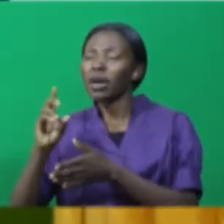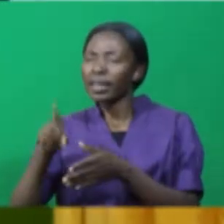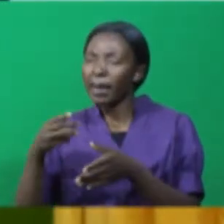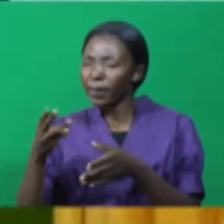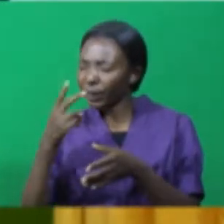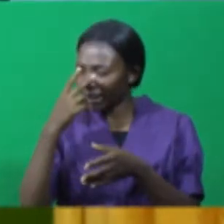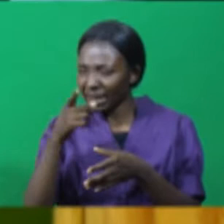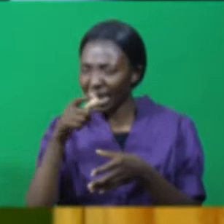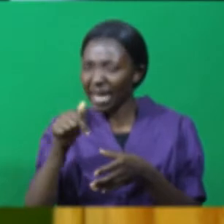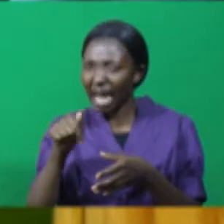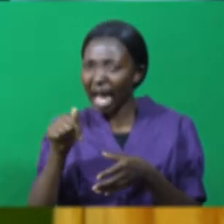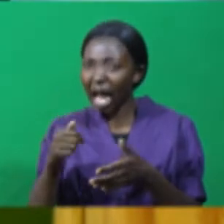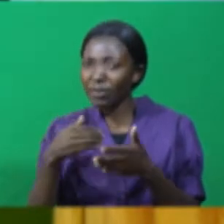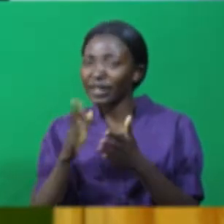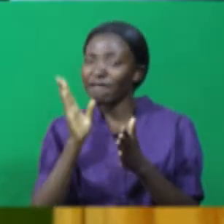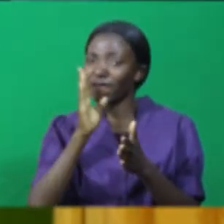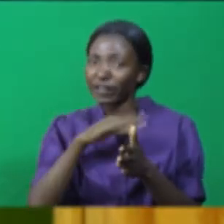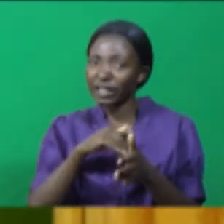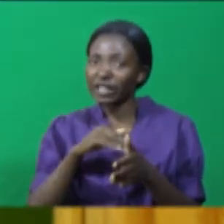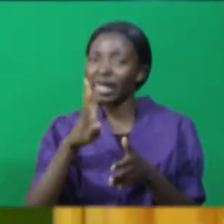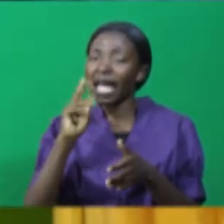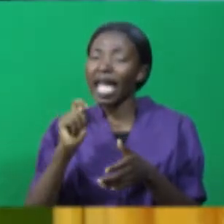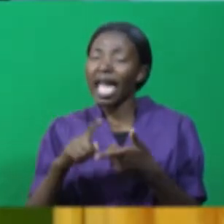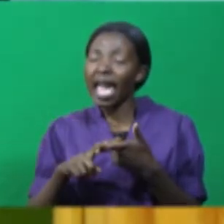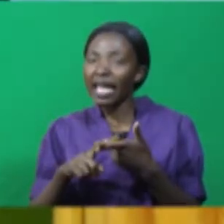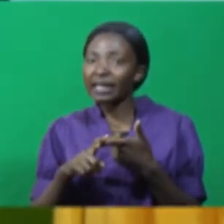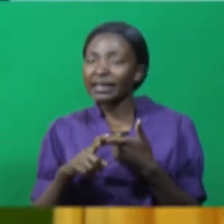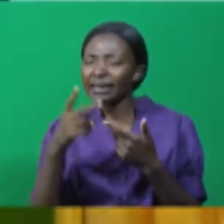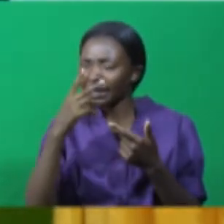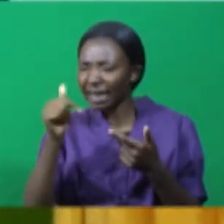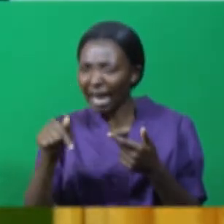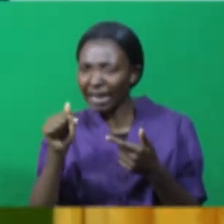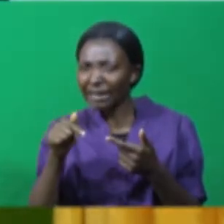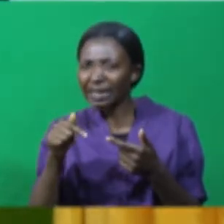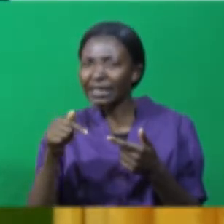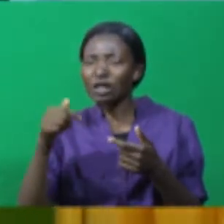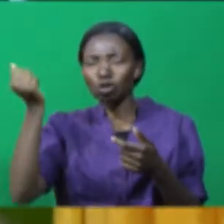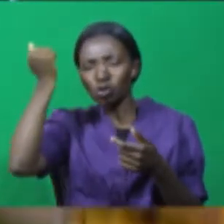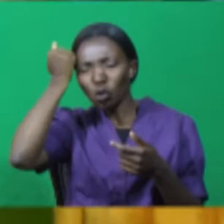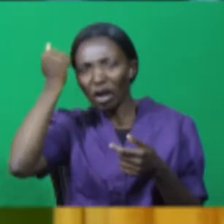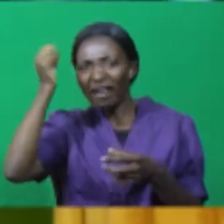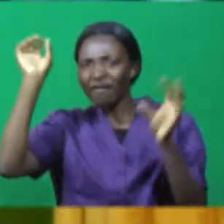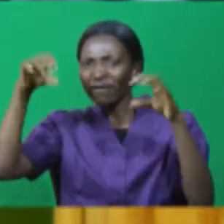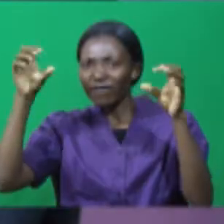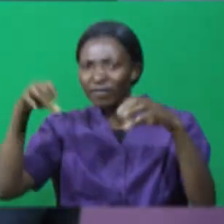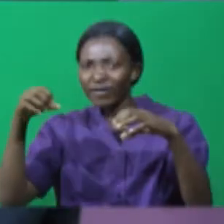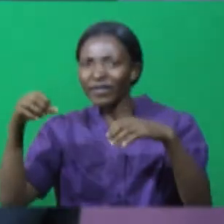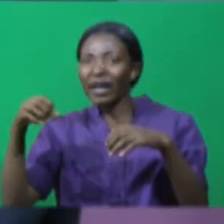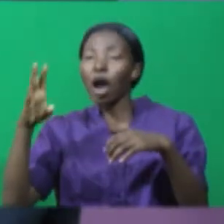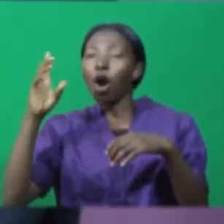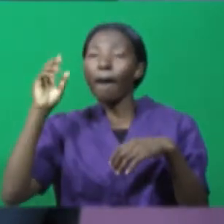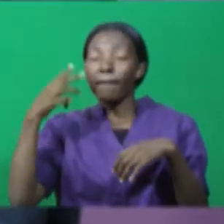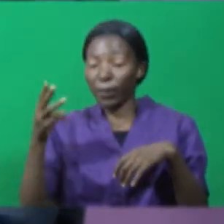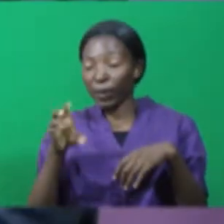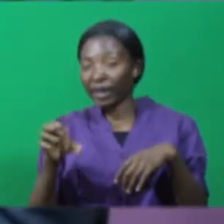kuti pana patiri kupera kuti kuti unyatsona kaperero kacho zvokwaizvo kuti zidombo richinaya richikuti pwamunhu ndozvinoita